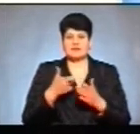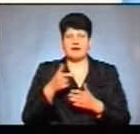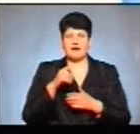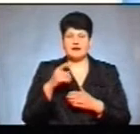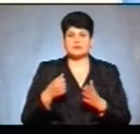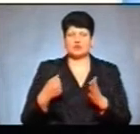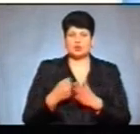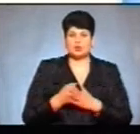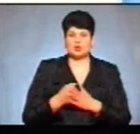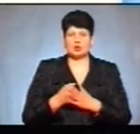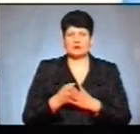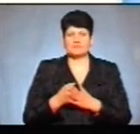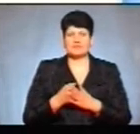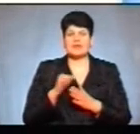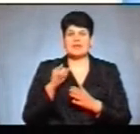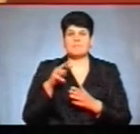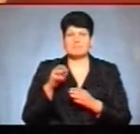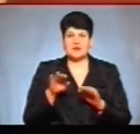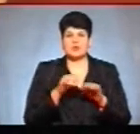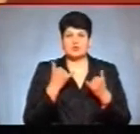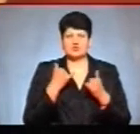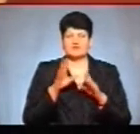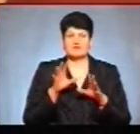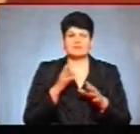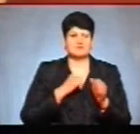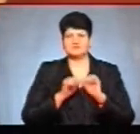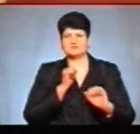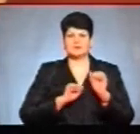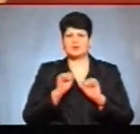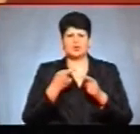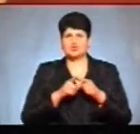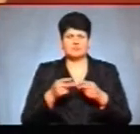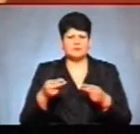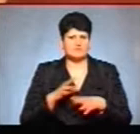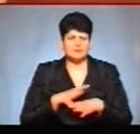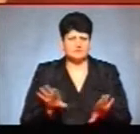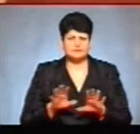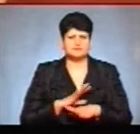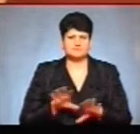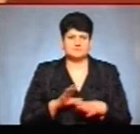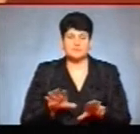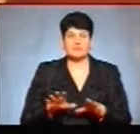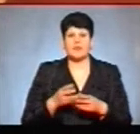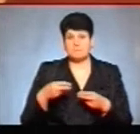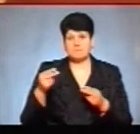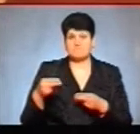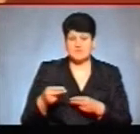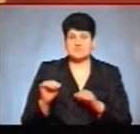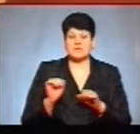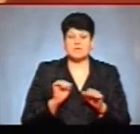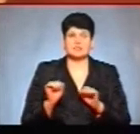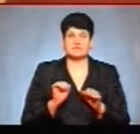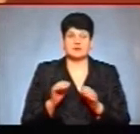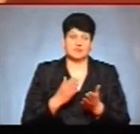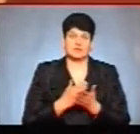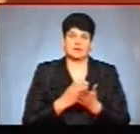до імпортного паритету, а сьогодні вони всі відхрещуються, ми цього не підписували, ми цього не робили. Але ж підписи відповідних керівників всі